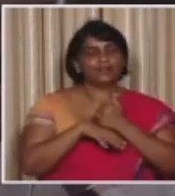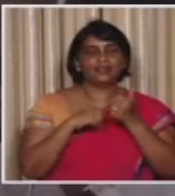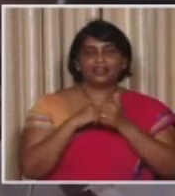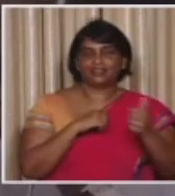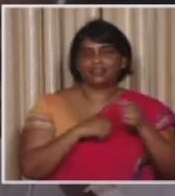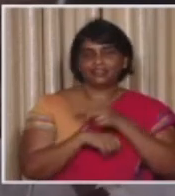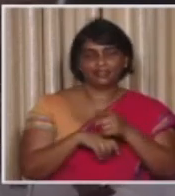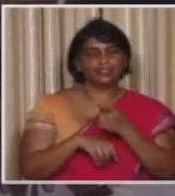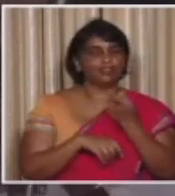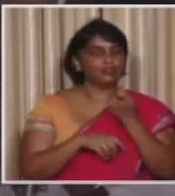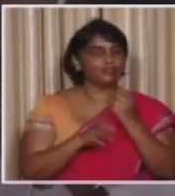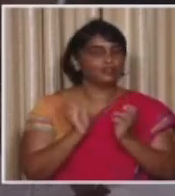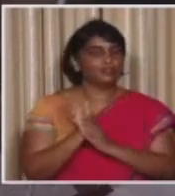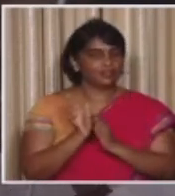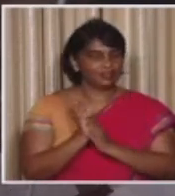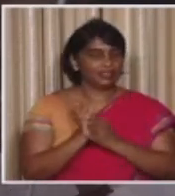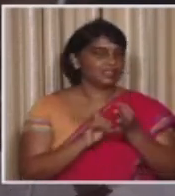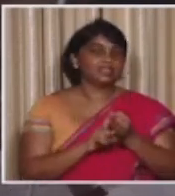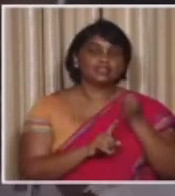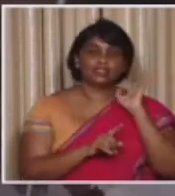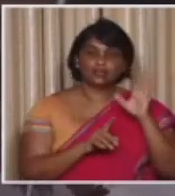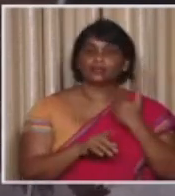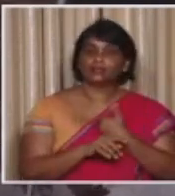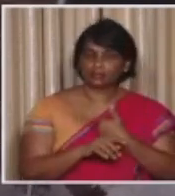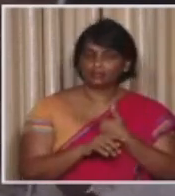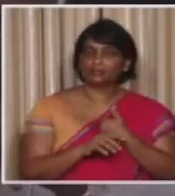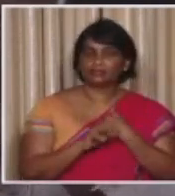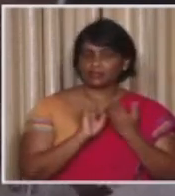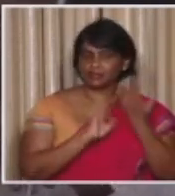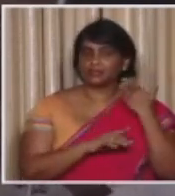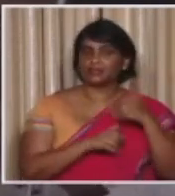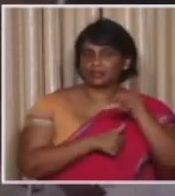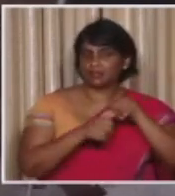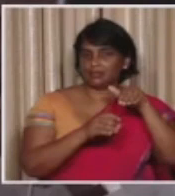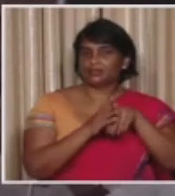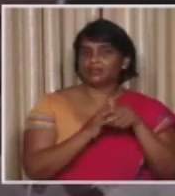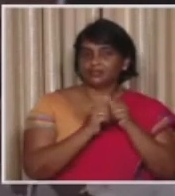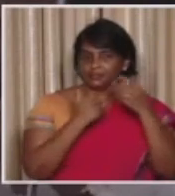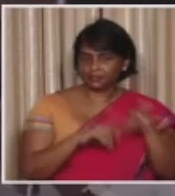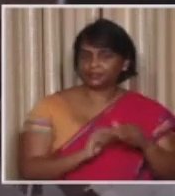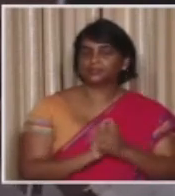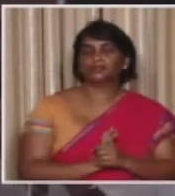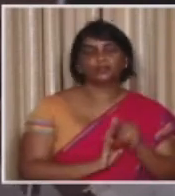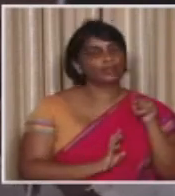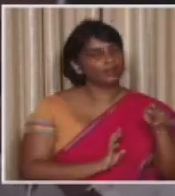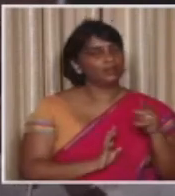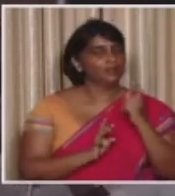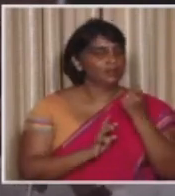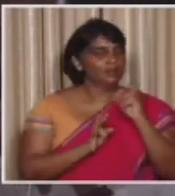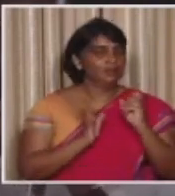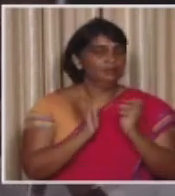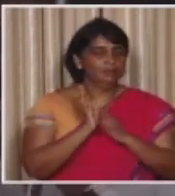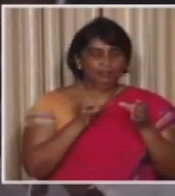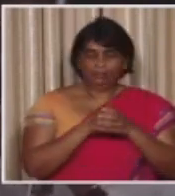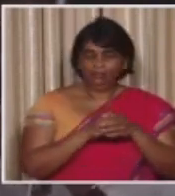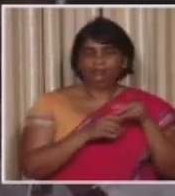கினுங்காரக சபாவே சபாபதி வர ஹட்டிட மமத் கலக் மே ஆயத்தனே சேவே கரா இனிசா மே கினுங்காரக